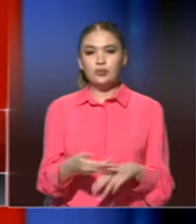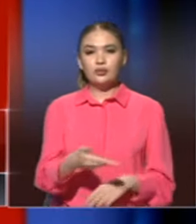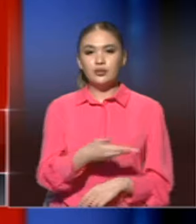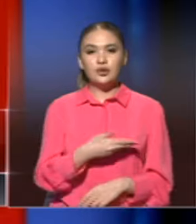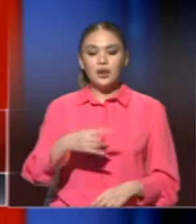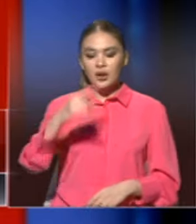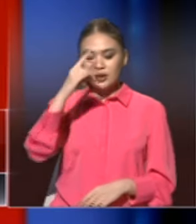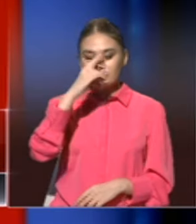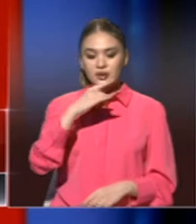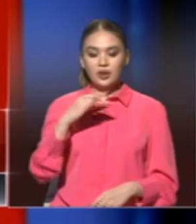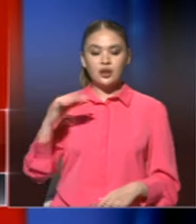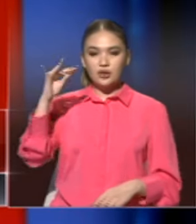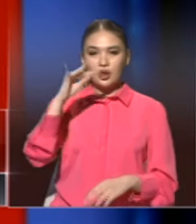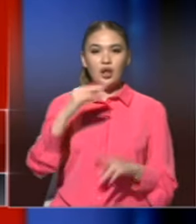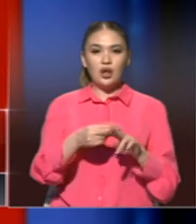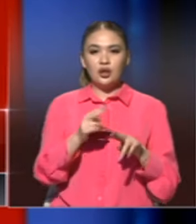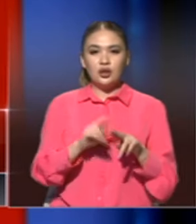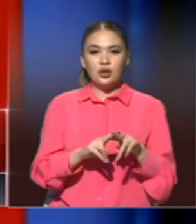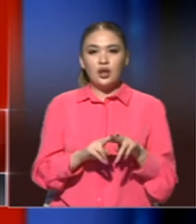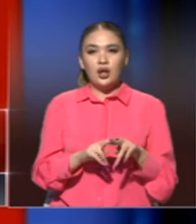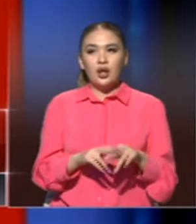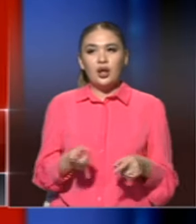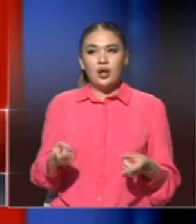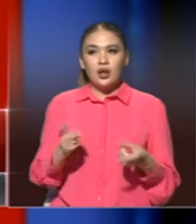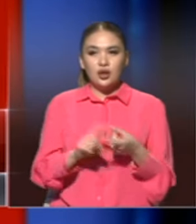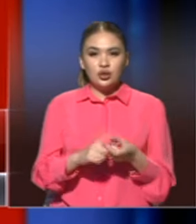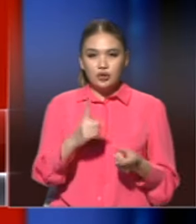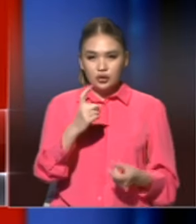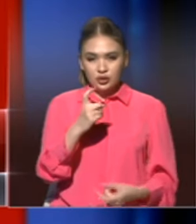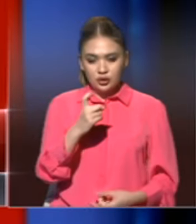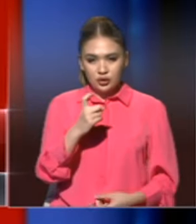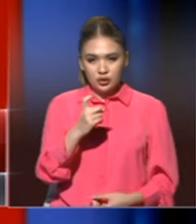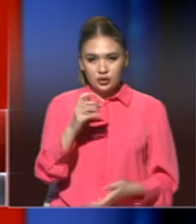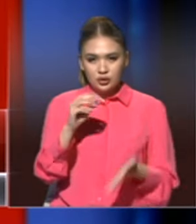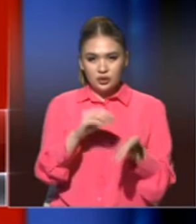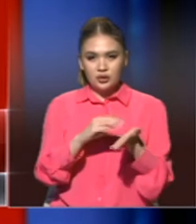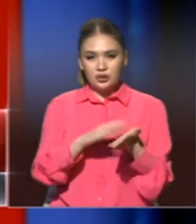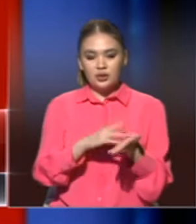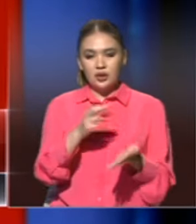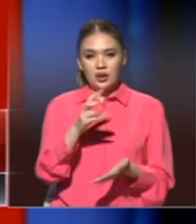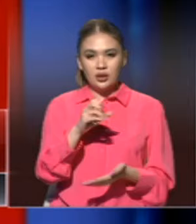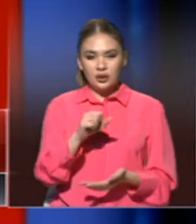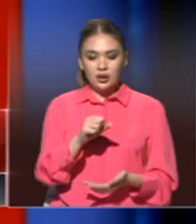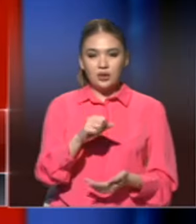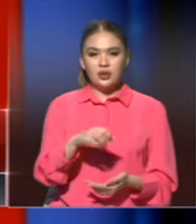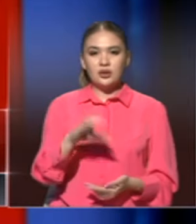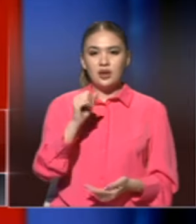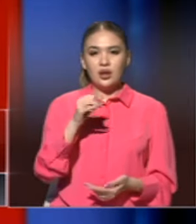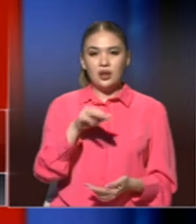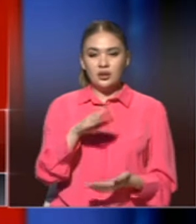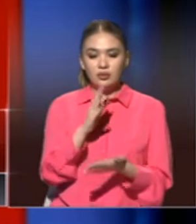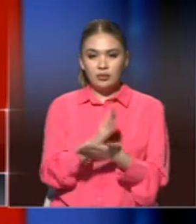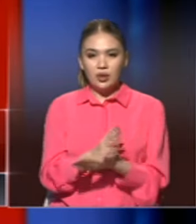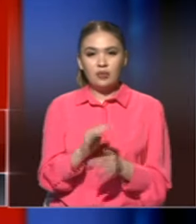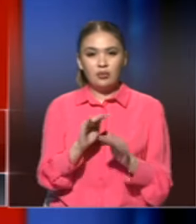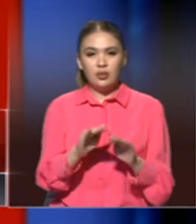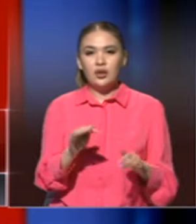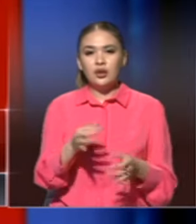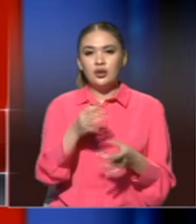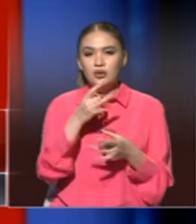тарихы мен дүниежүзі тарихына қатысты 100 дата ол сайтта орналастырылған. Кез келген бала оны қарап, оны таныса